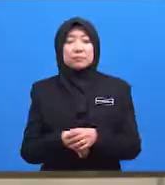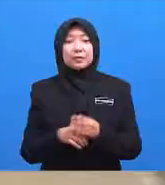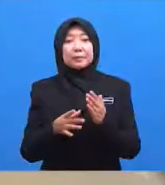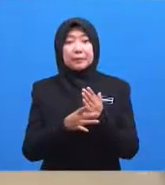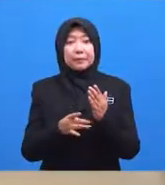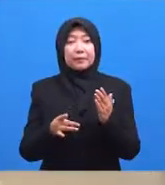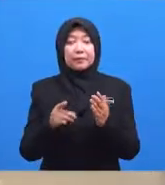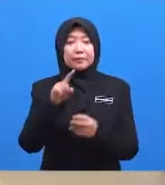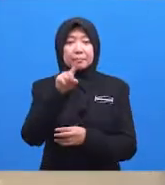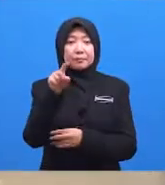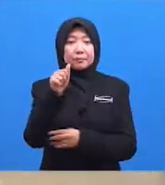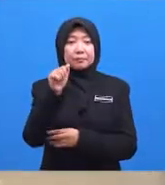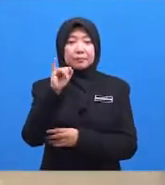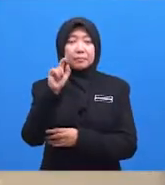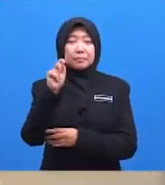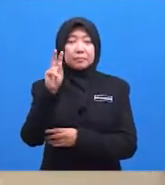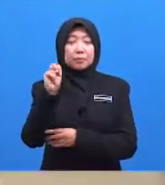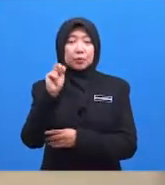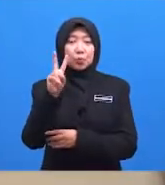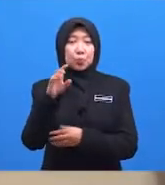minyak zaitun 2 camca besar,